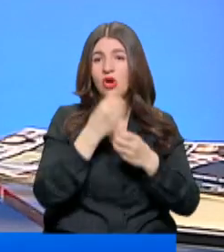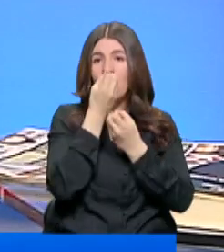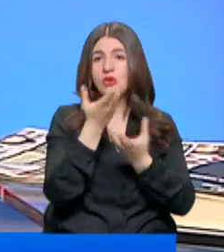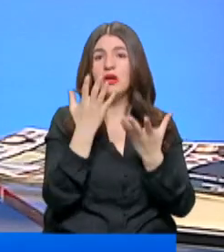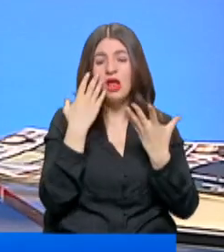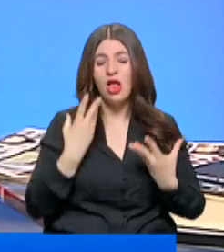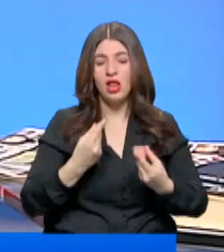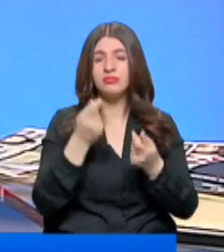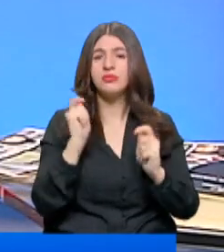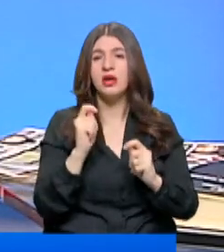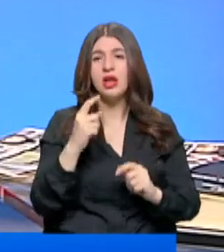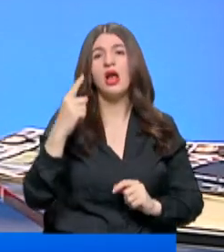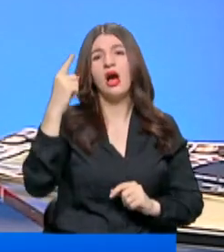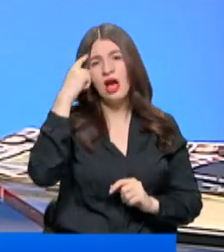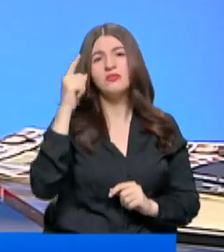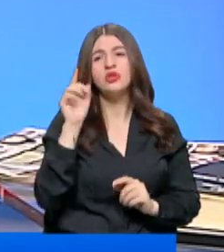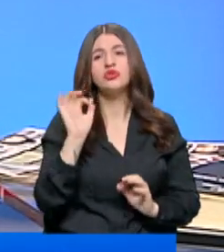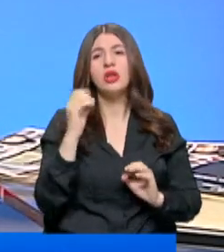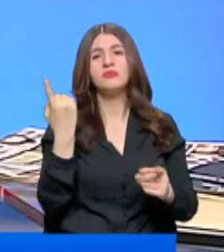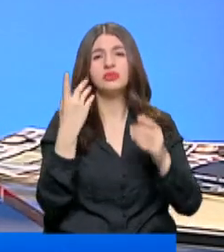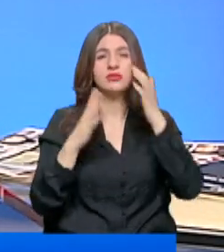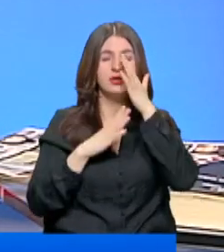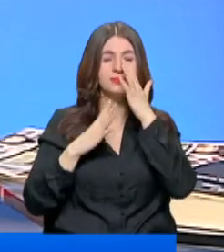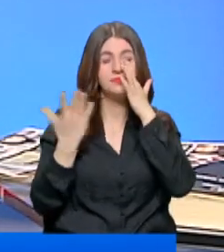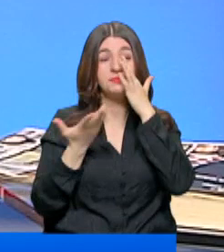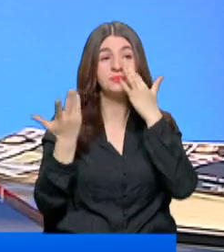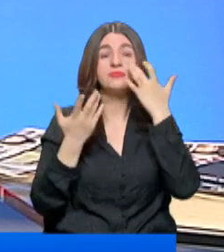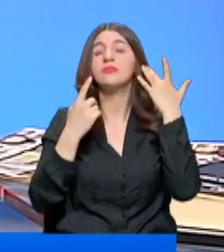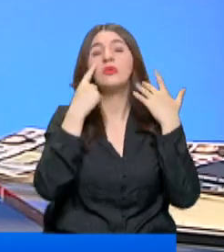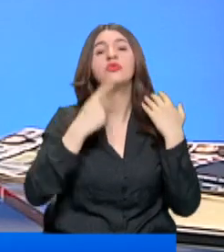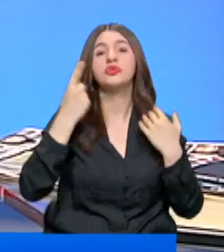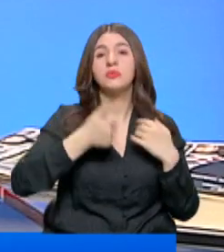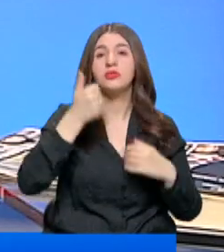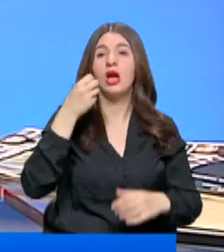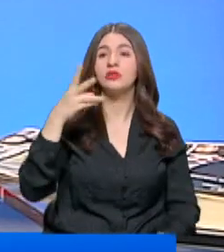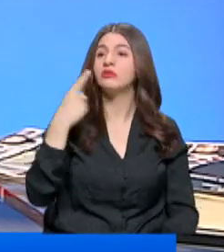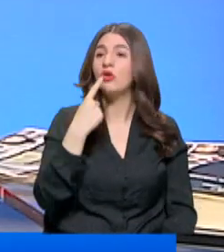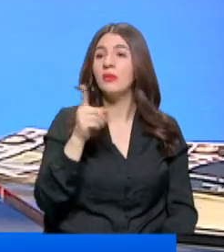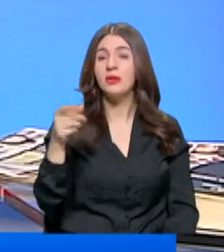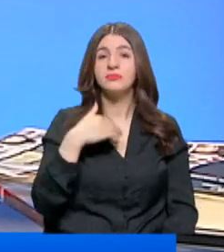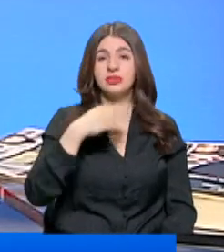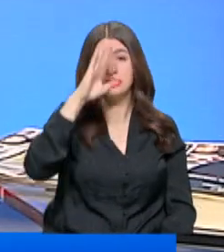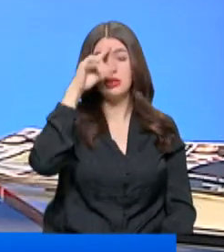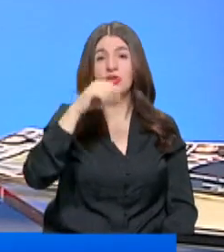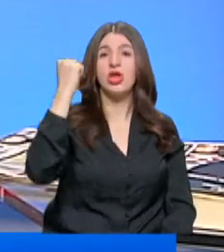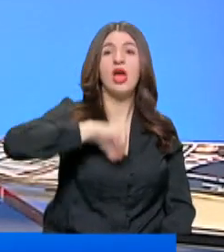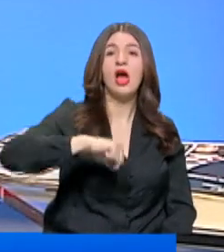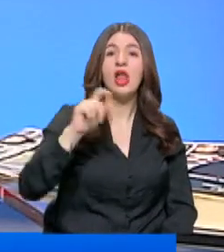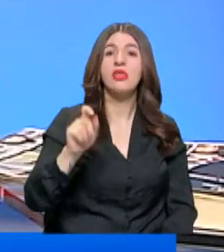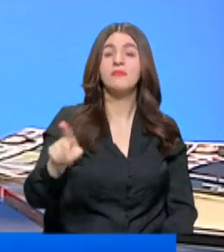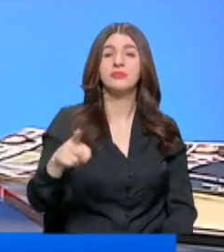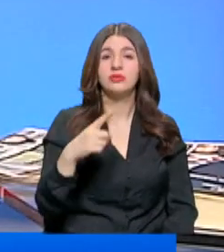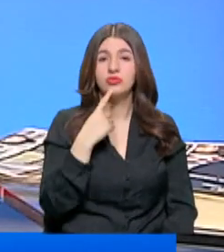ormanlarımızı yok ederken aklımızda da şöyle bir şey var mesela Cumhurbaşkanı Erdoğan ifadesi Biz İstanbul'a ihanet